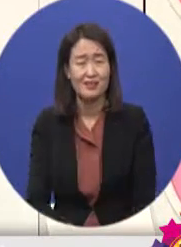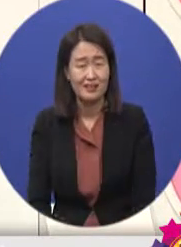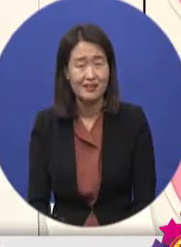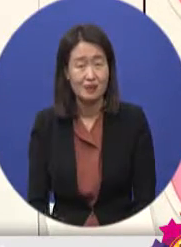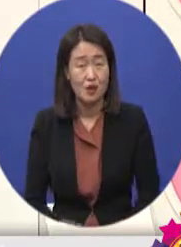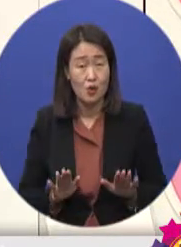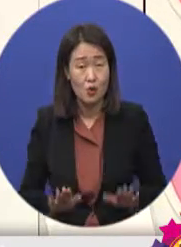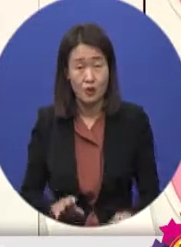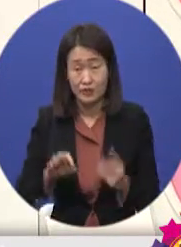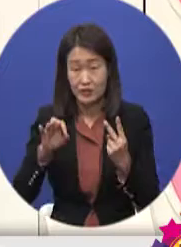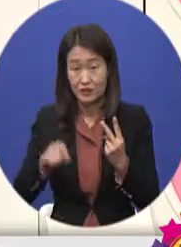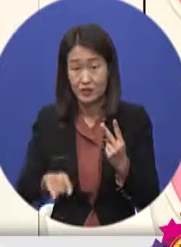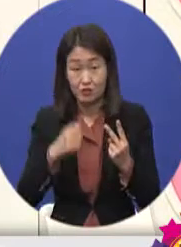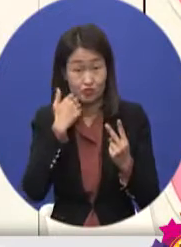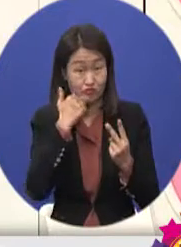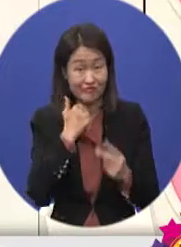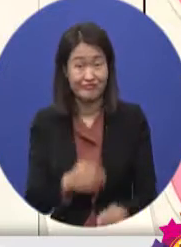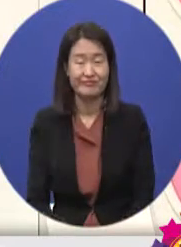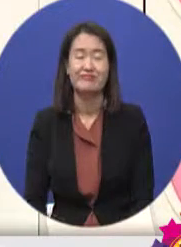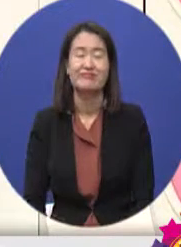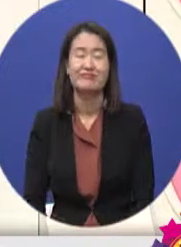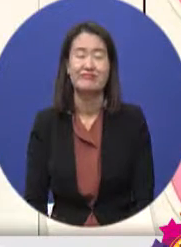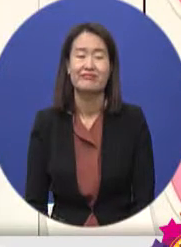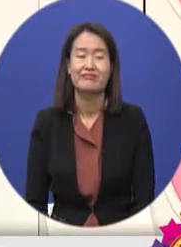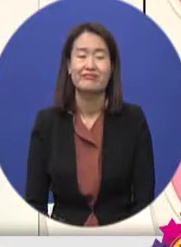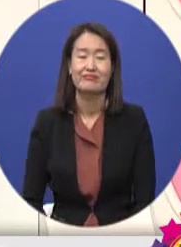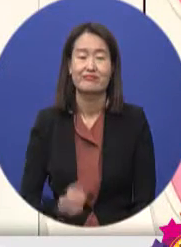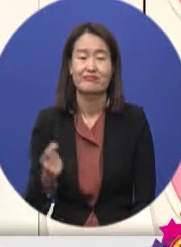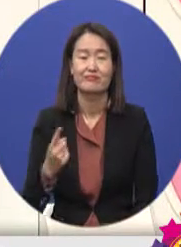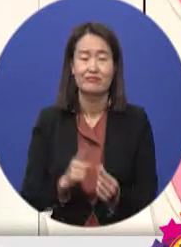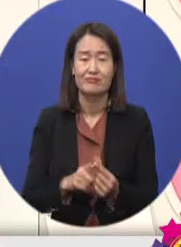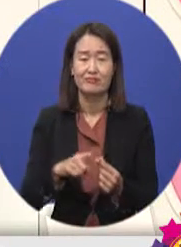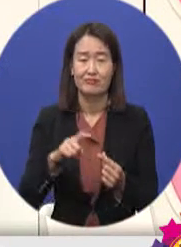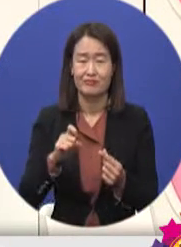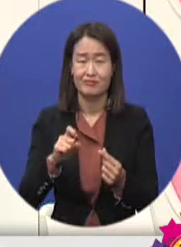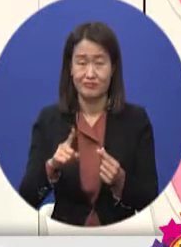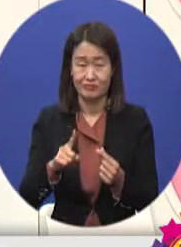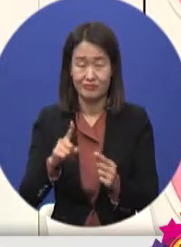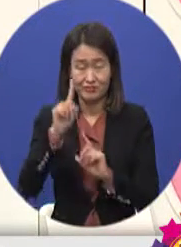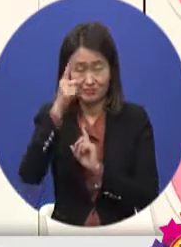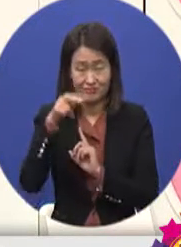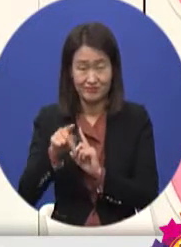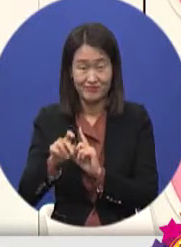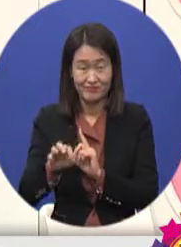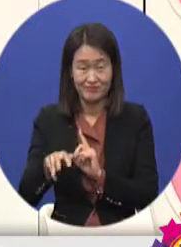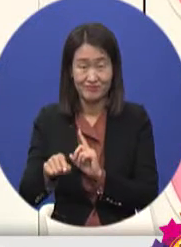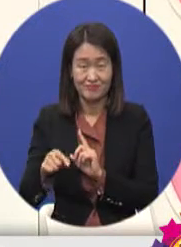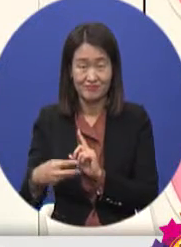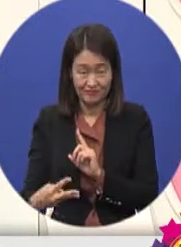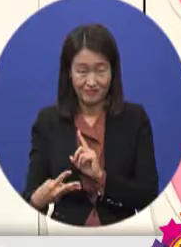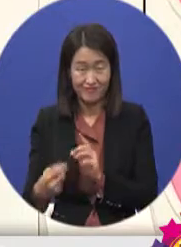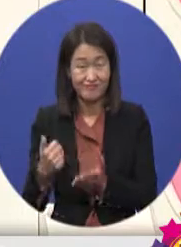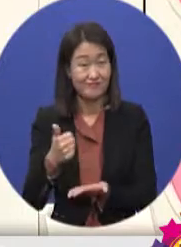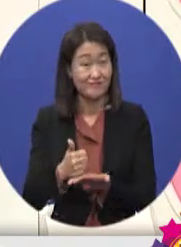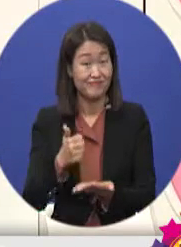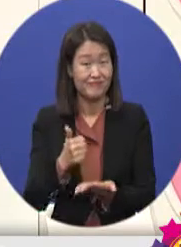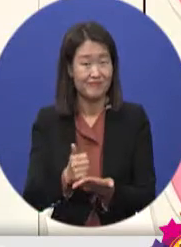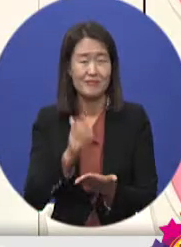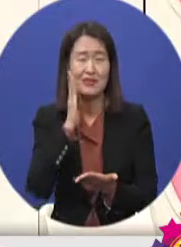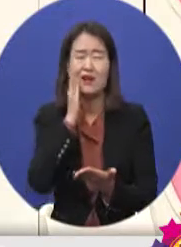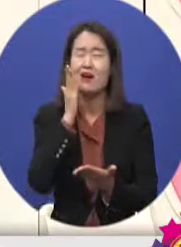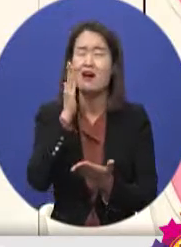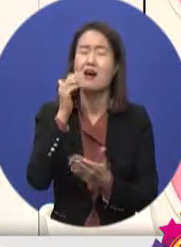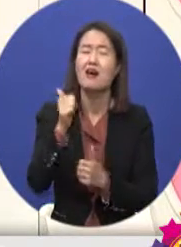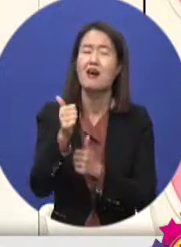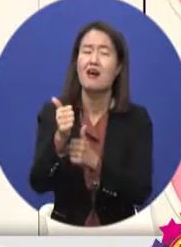하겠습니다. 오늘의 아차상 누구실까요? 참가번호 11번 이상철님 낙엽